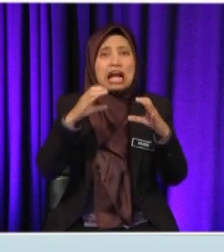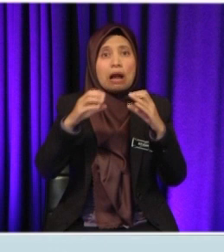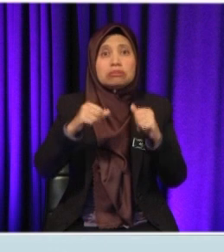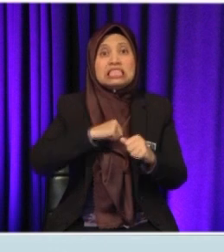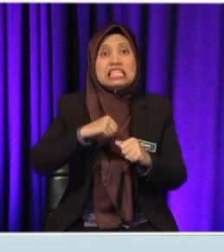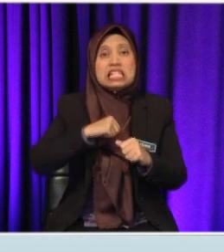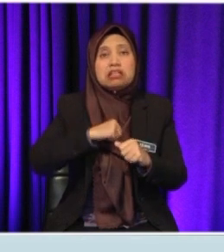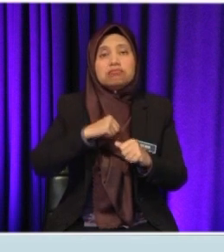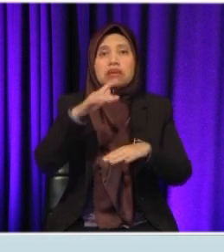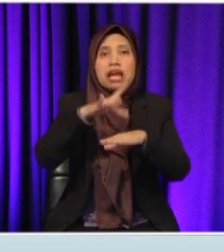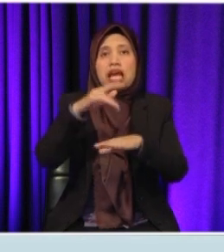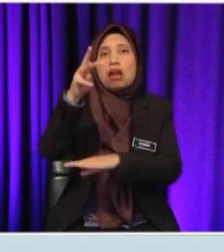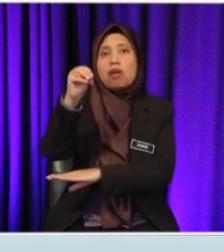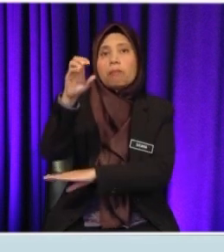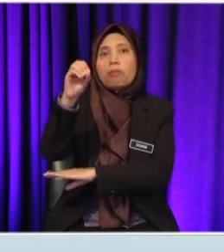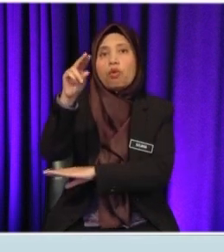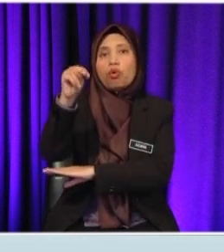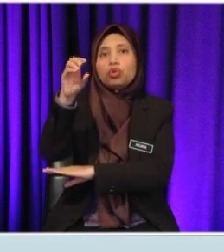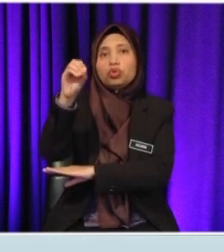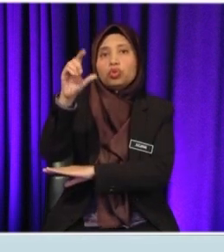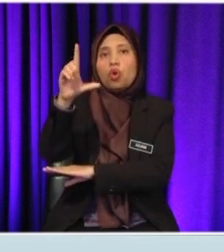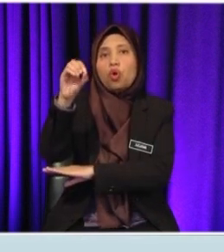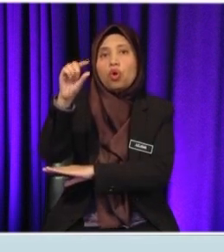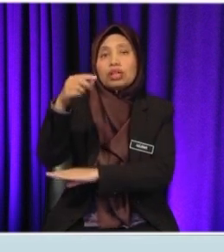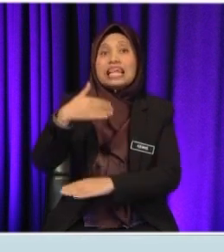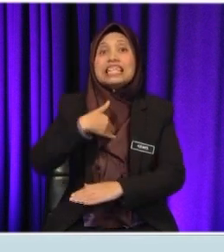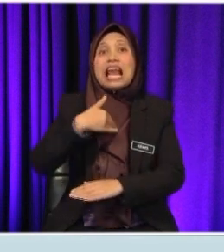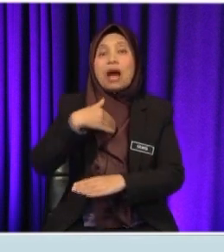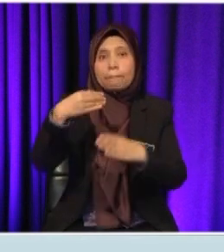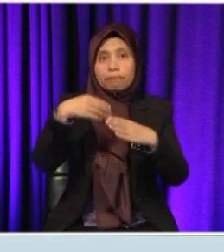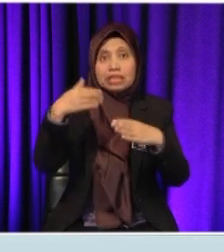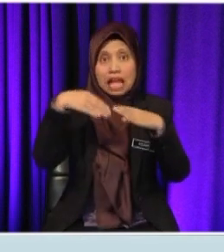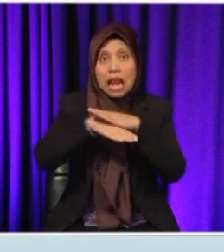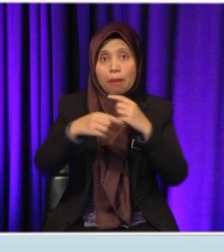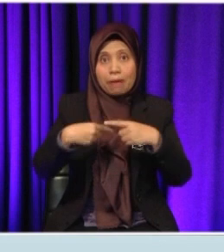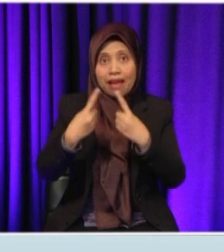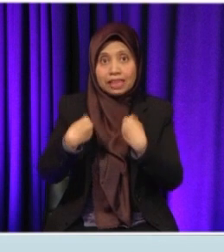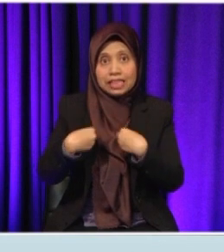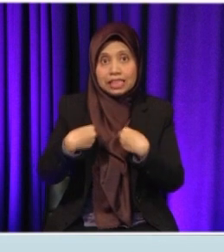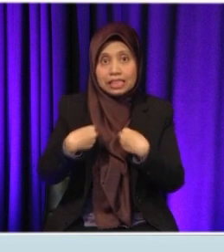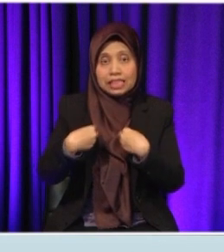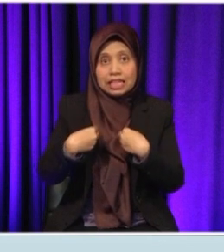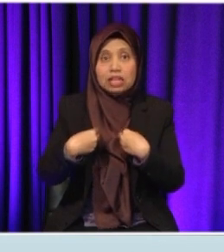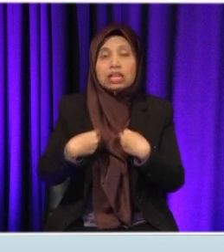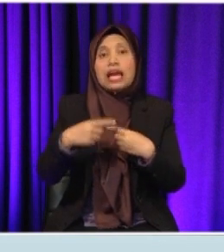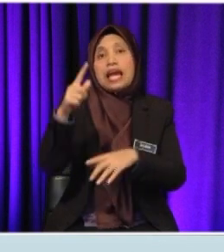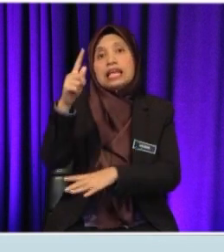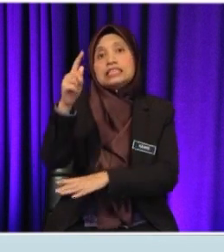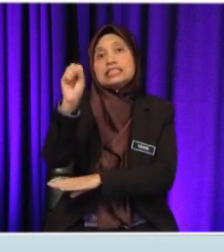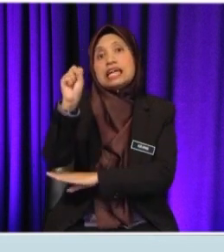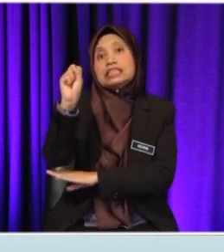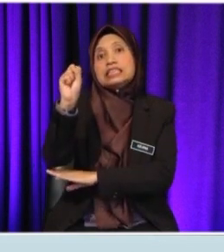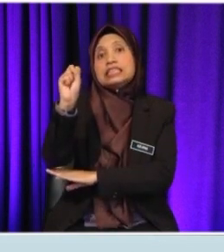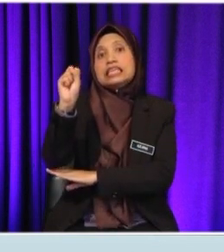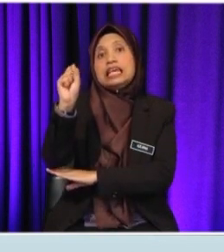Okay. Kemudian monolog dalaman, pengucapan batin di dalam hati. Yeah. Okay. Kemudian kita ada teknik suspend. Suspend